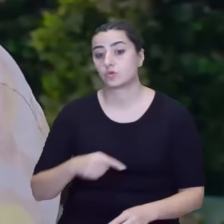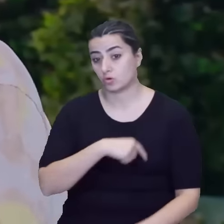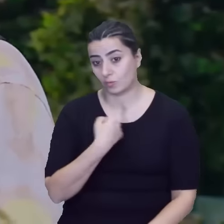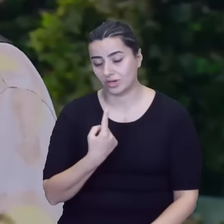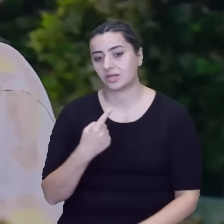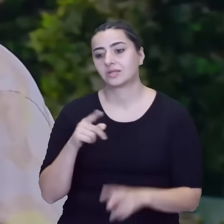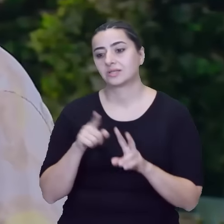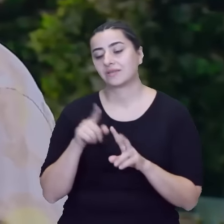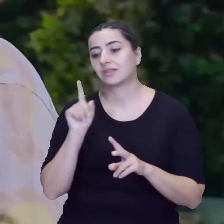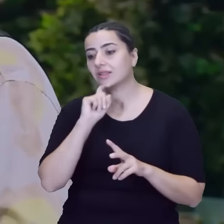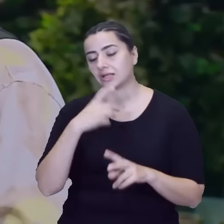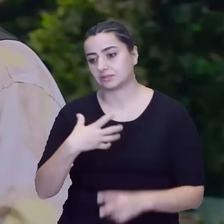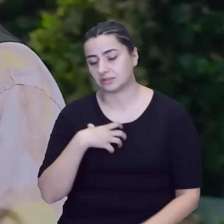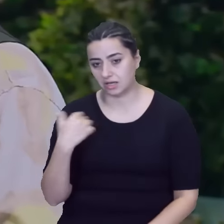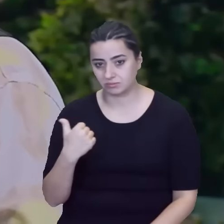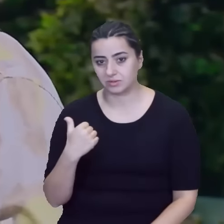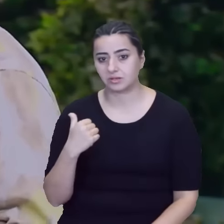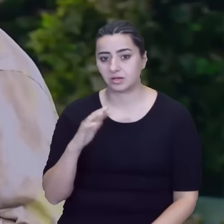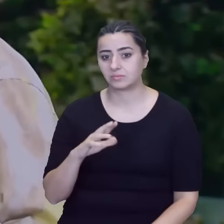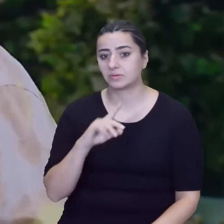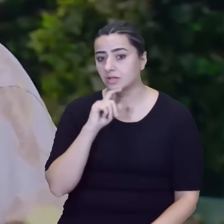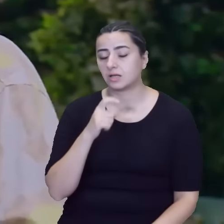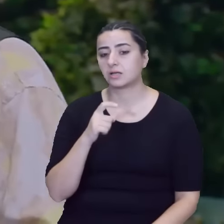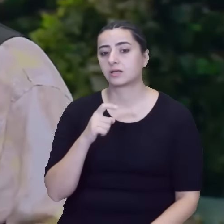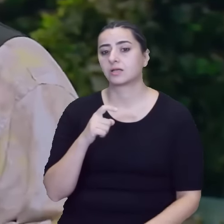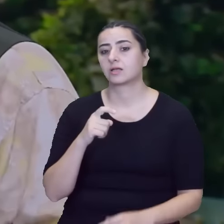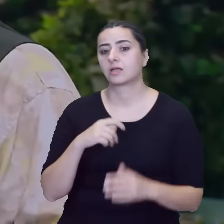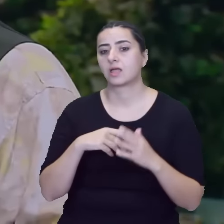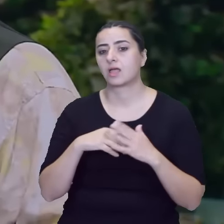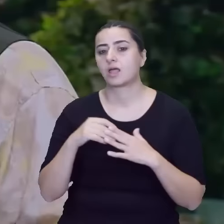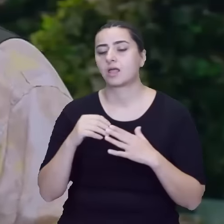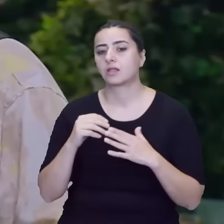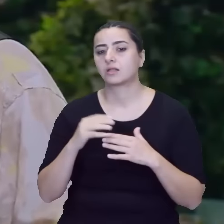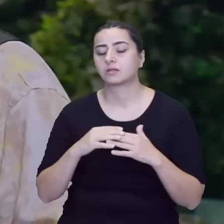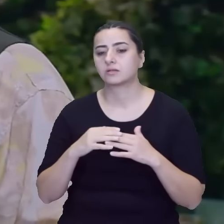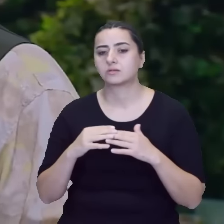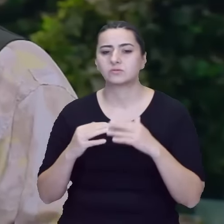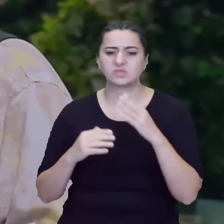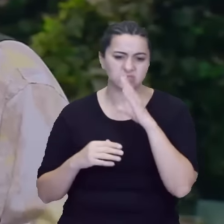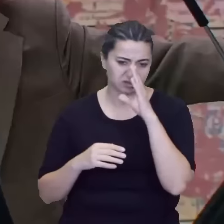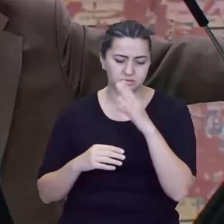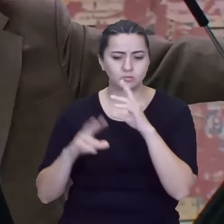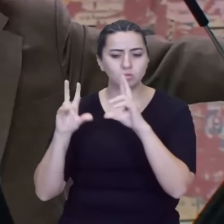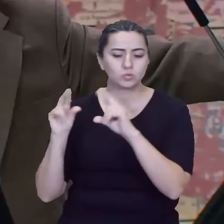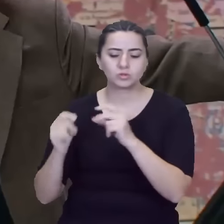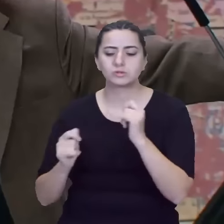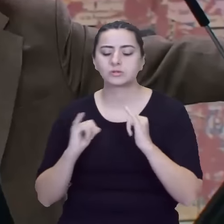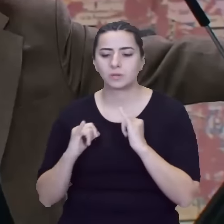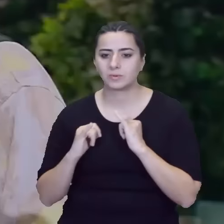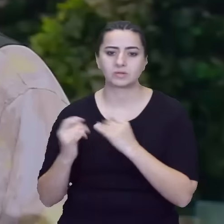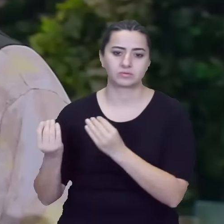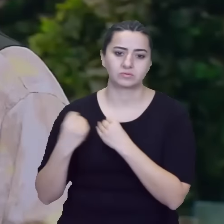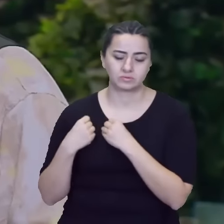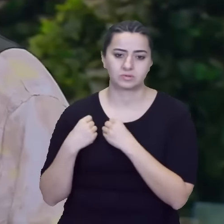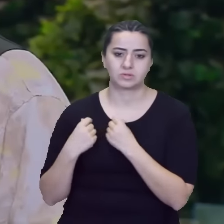normalde Necip Tayyip'di işin sahibi. Ama Necip Tayyip öyle elli ayaklı bir adam değil. Uyuz eşeğin biridir. Bütün gün yatır. Yani